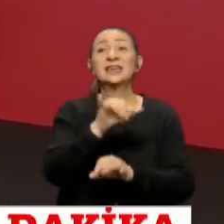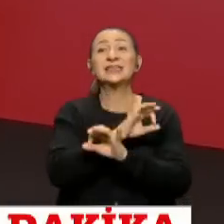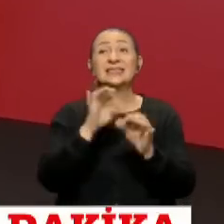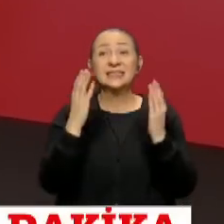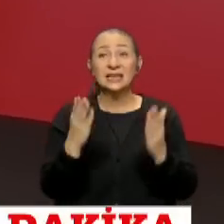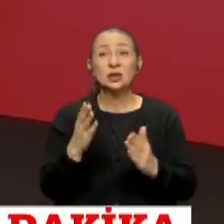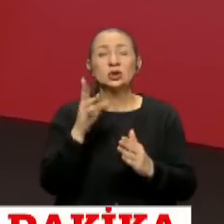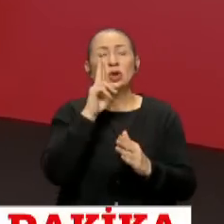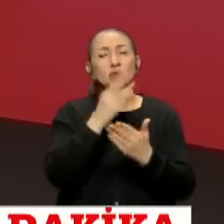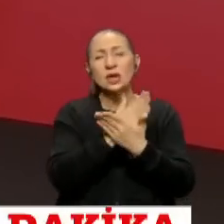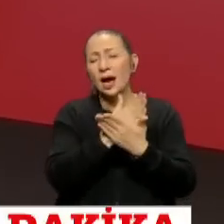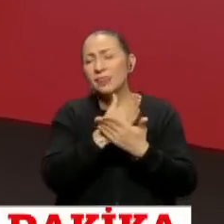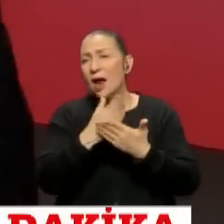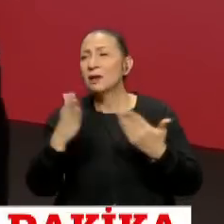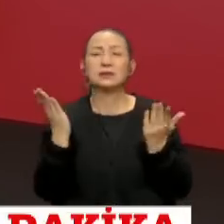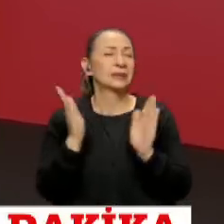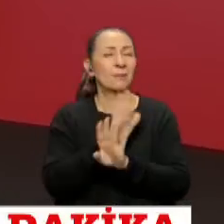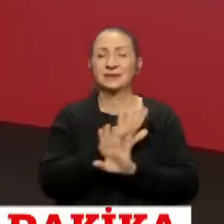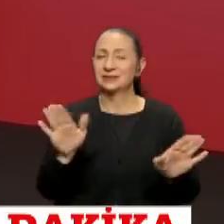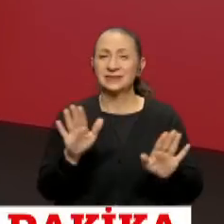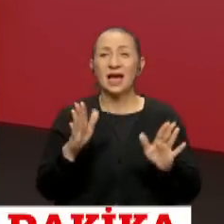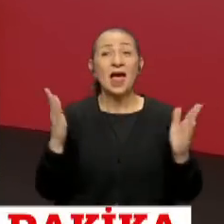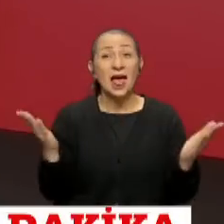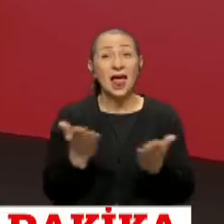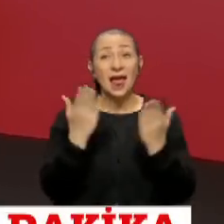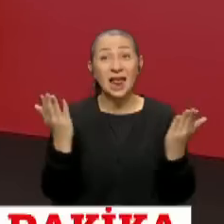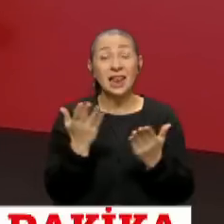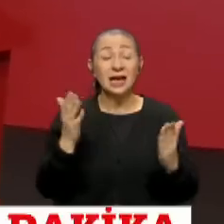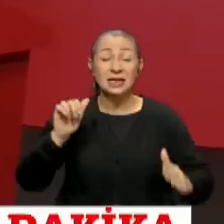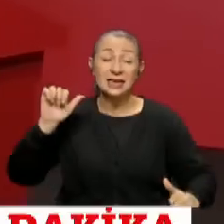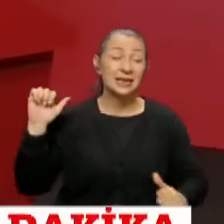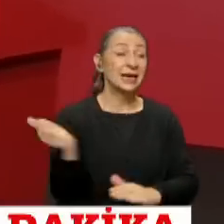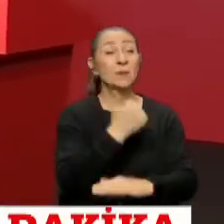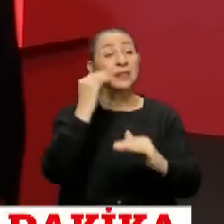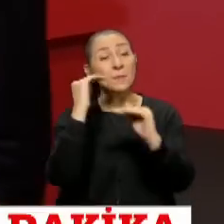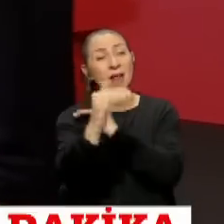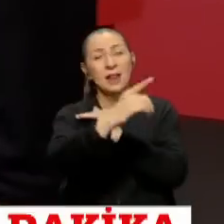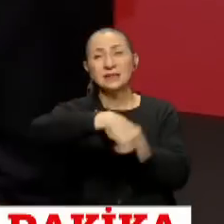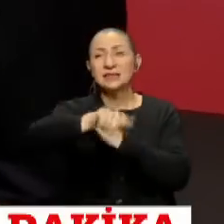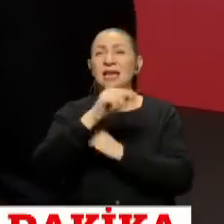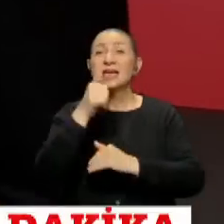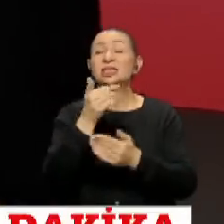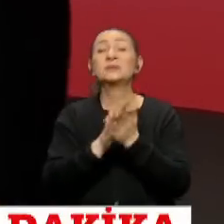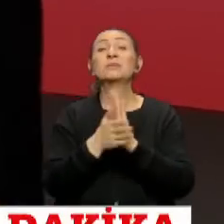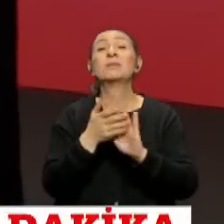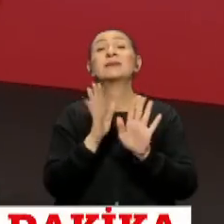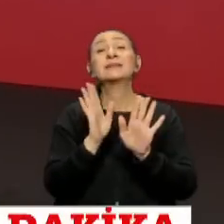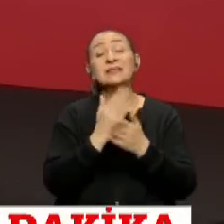Hiçbir haksızlık sonsuza kadar sürmez. Hele aziz milletimizde hiç